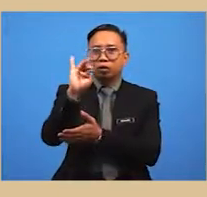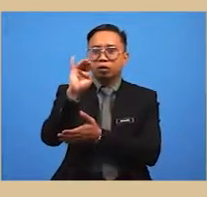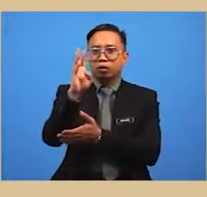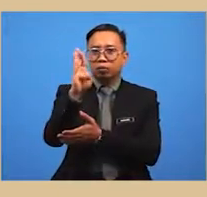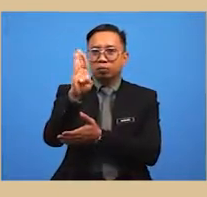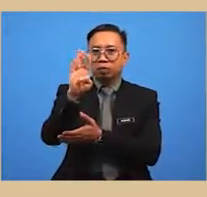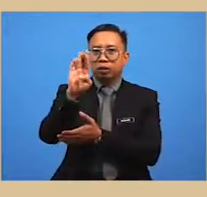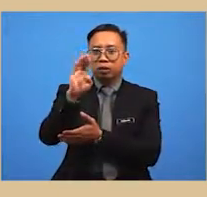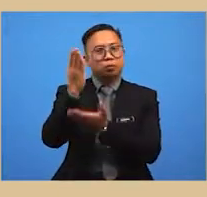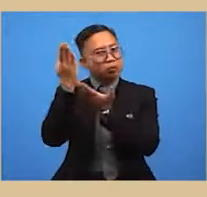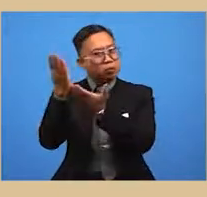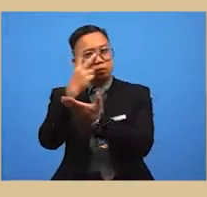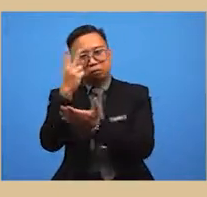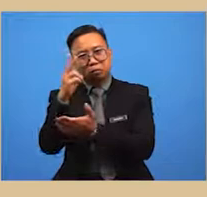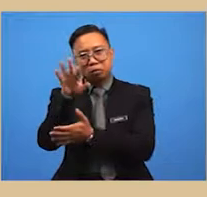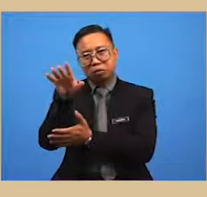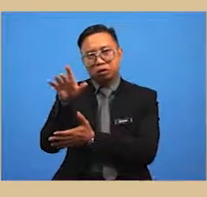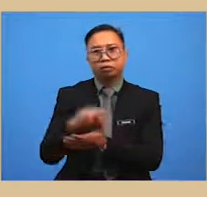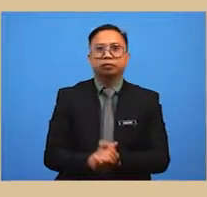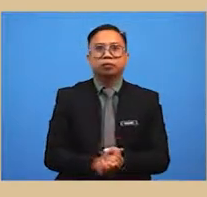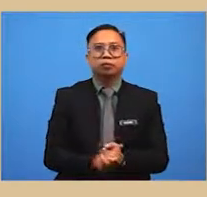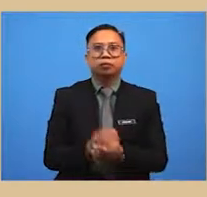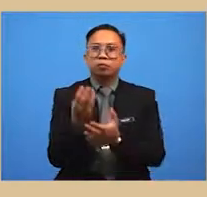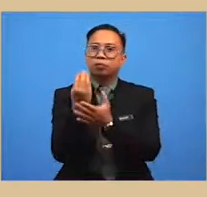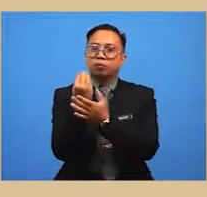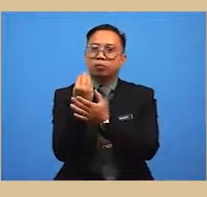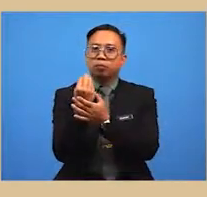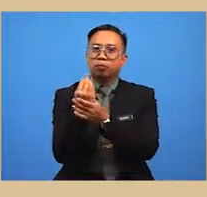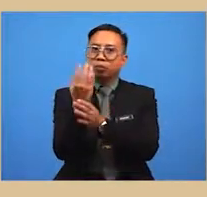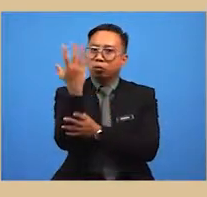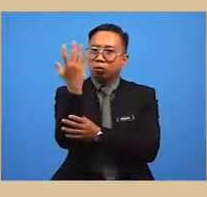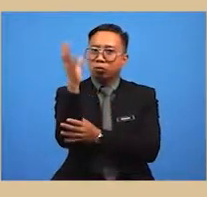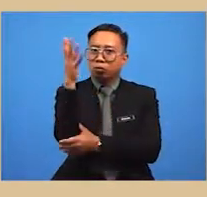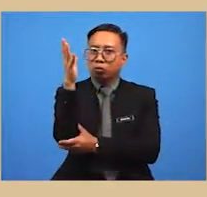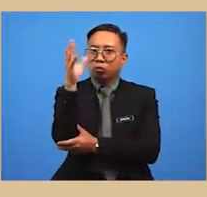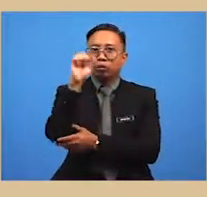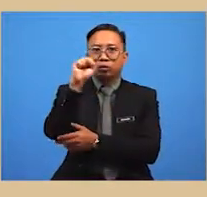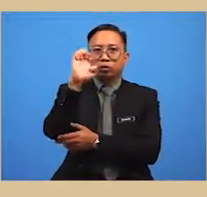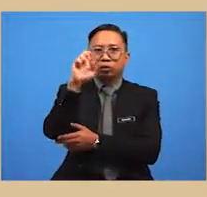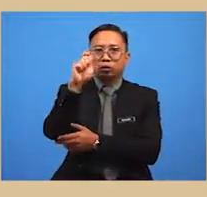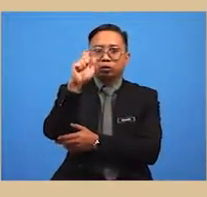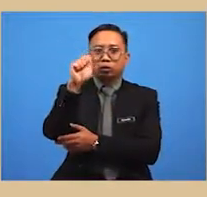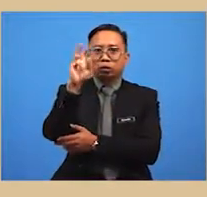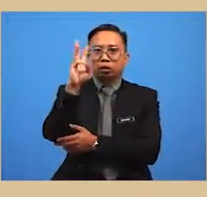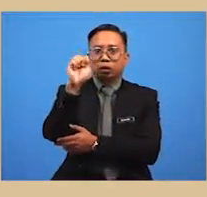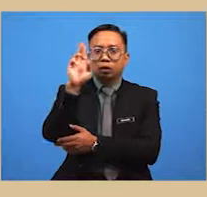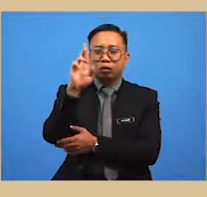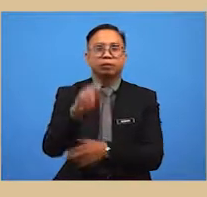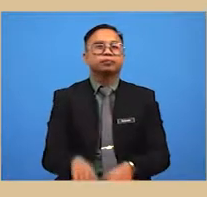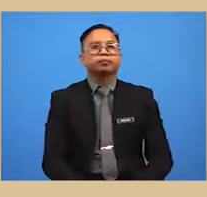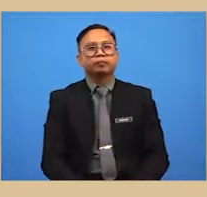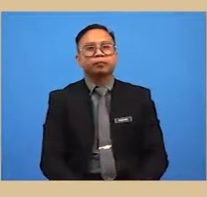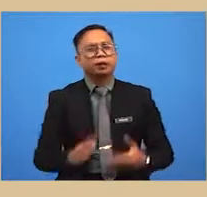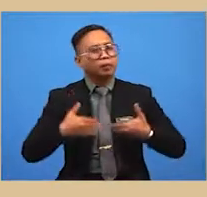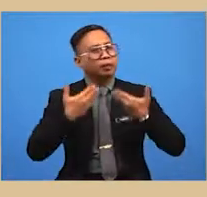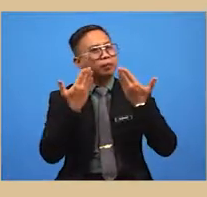species ataupun dikenali sebagai pokok setawa. Tahukah murid-murid bagaimana